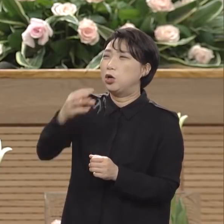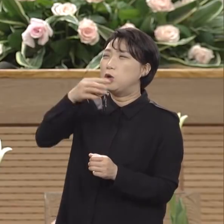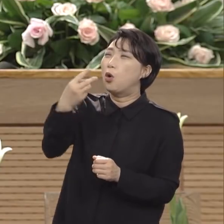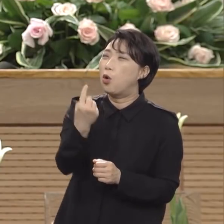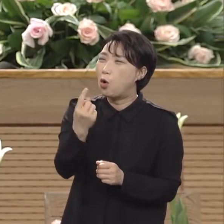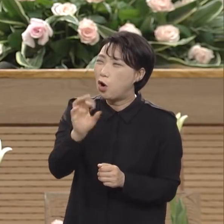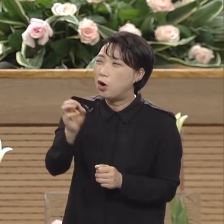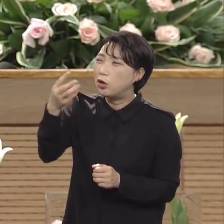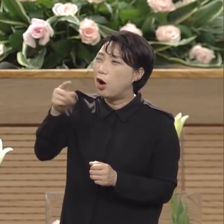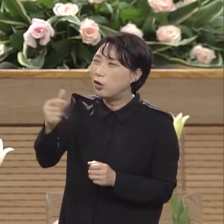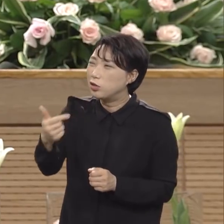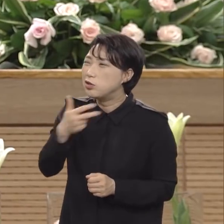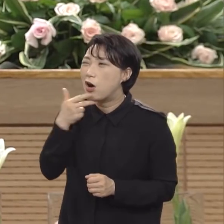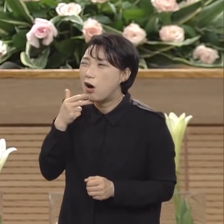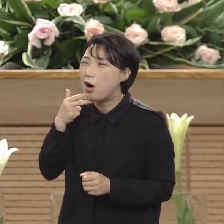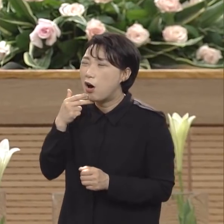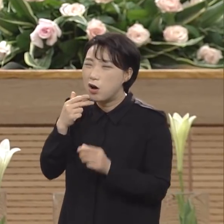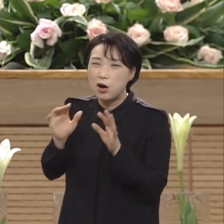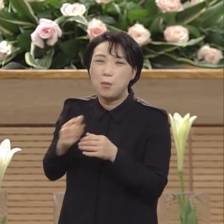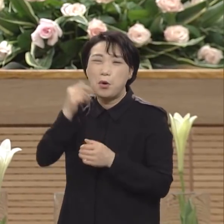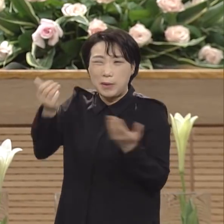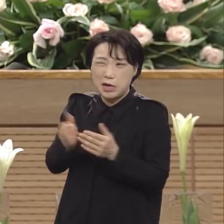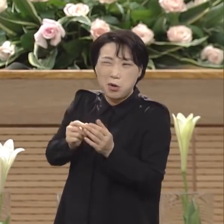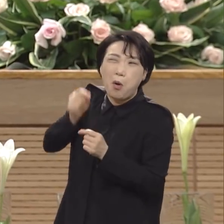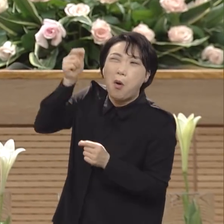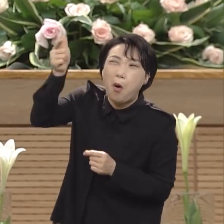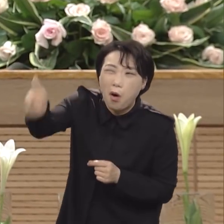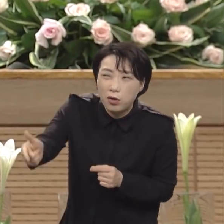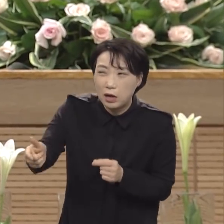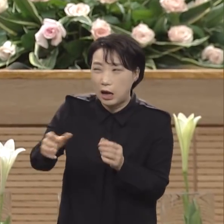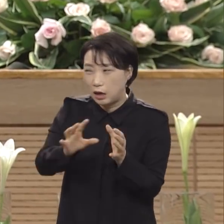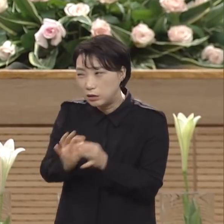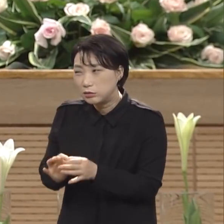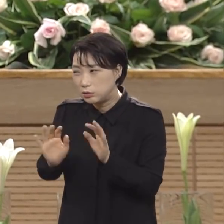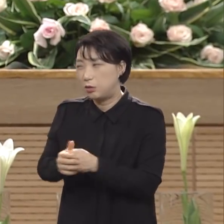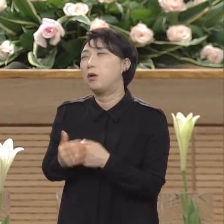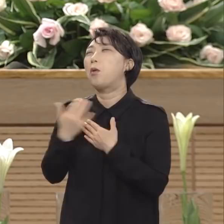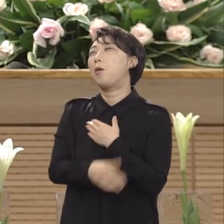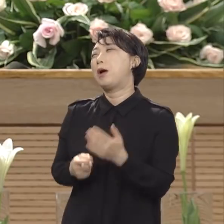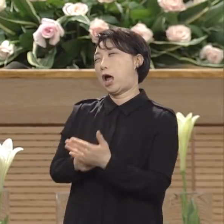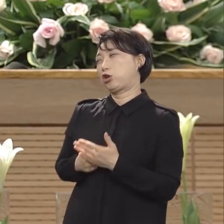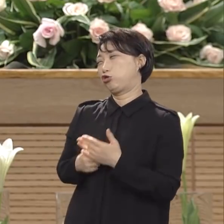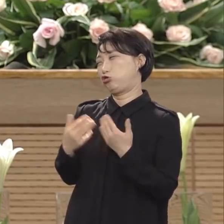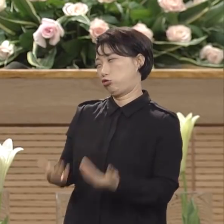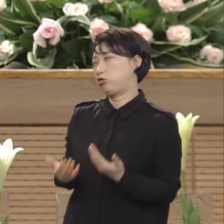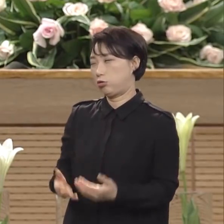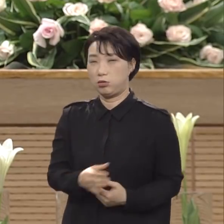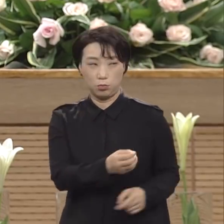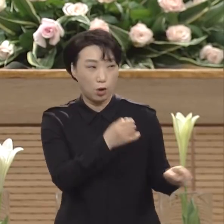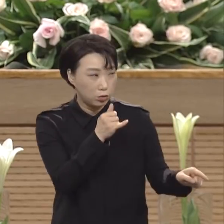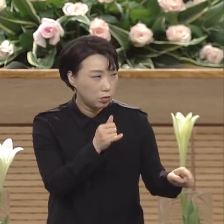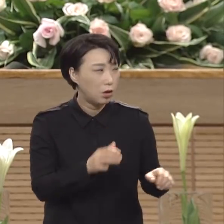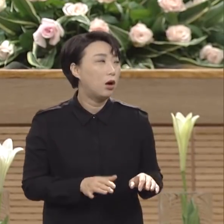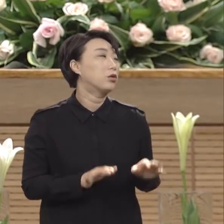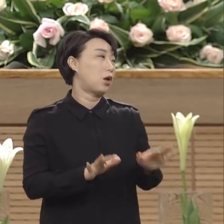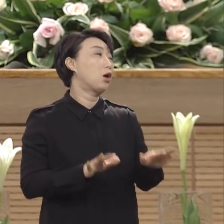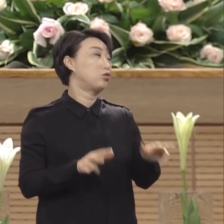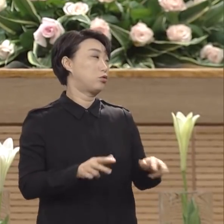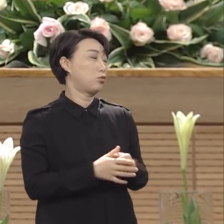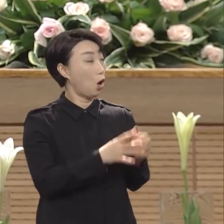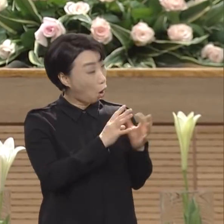몸을 아끼고 쉬어야 합니다. 지금 농론했어요 저. 다른